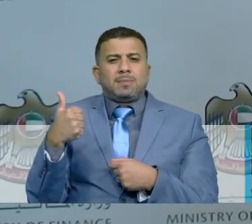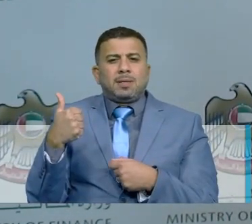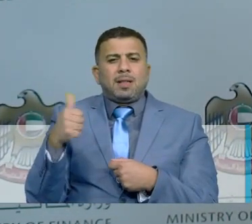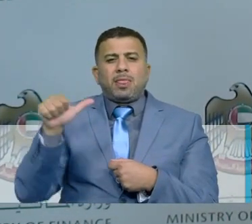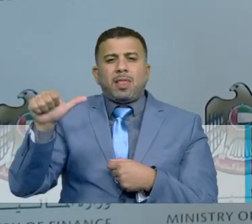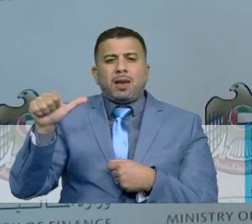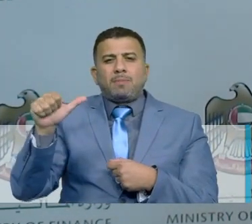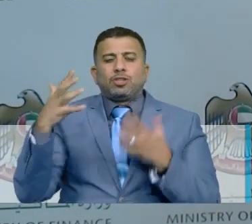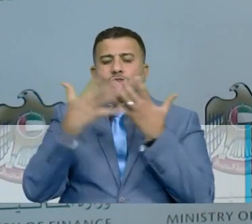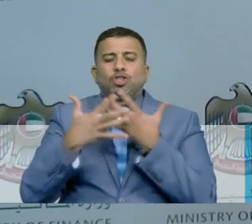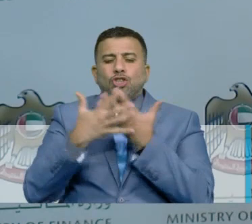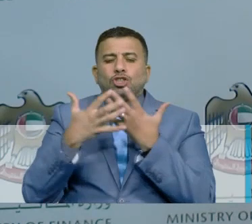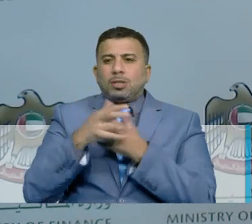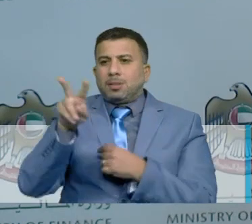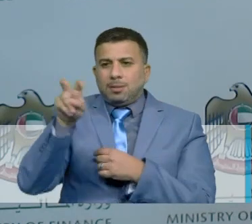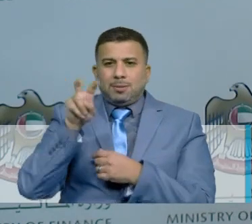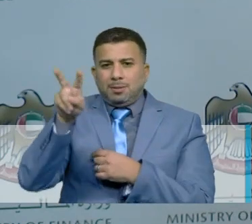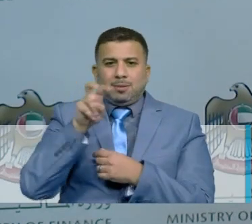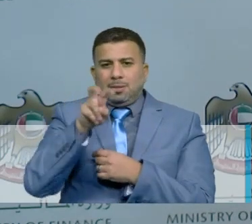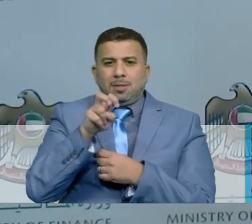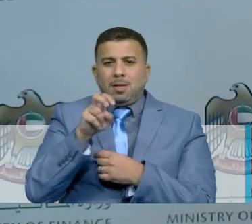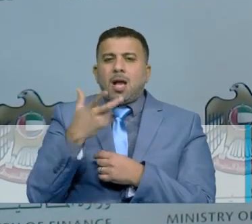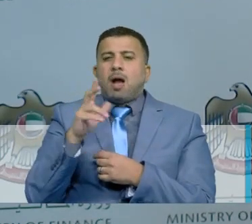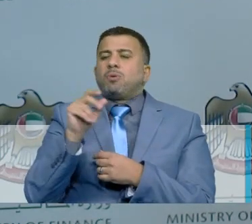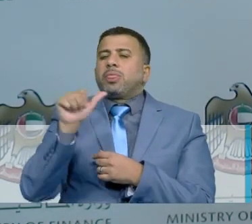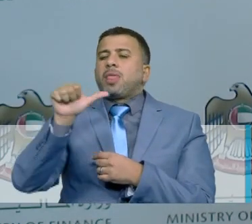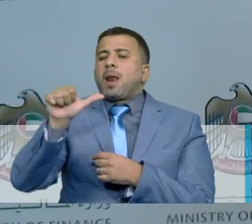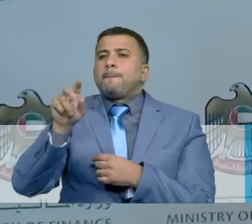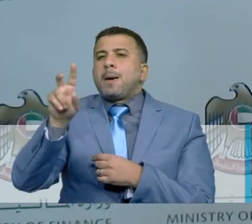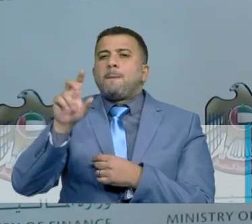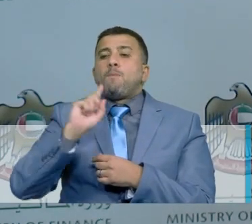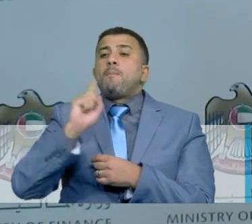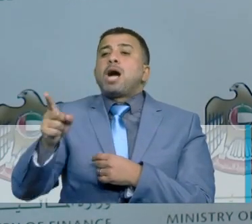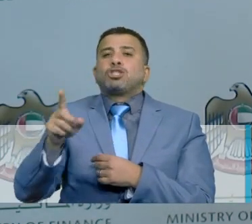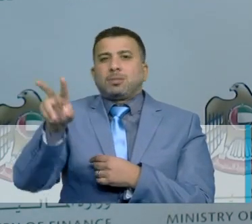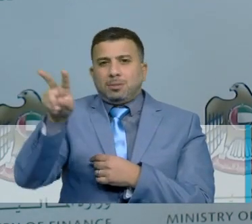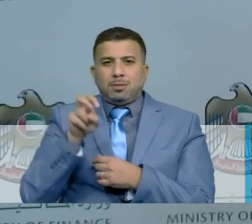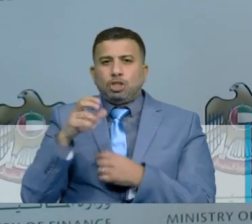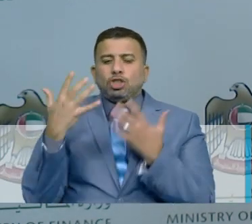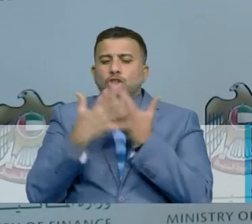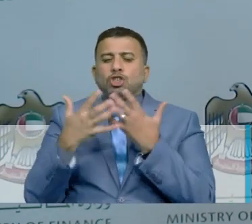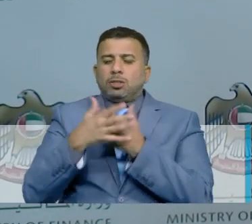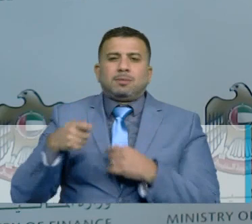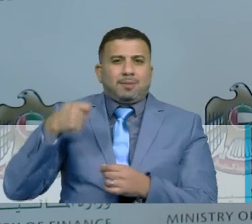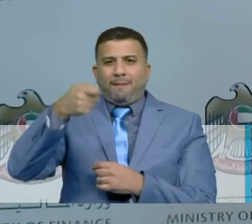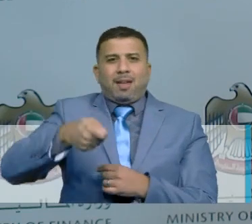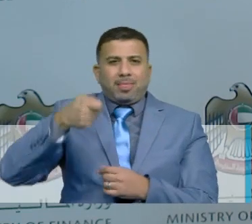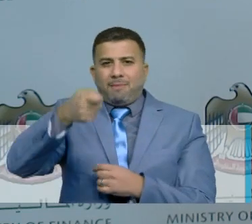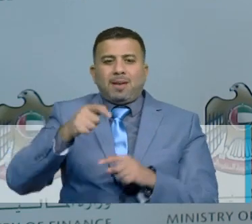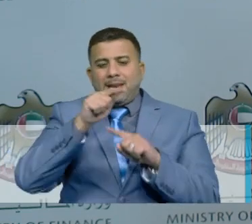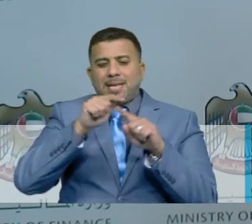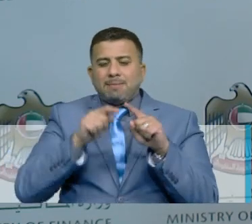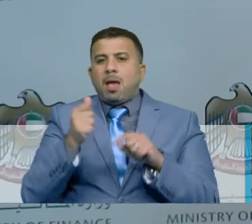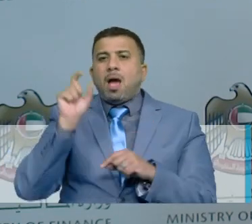ضريبة الشركات أو ما تسمى بالضريبة المباشرة اللي تدفعها أصحاب الشركات على نسبة